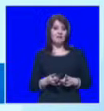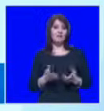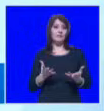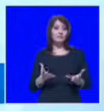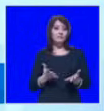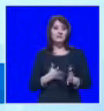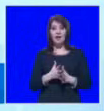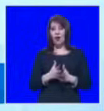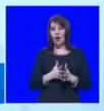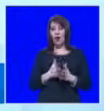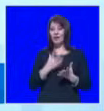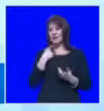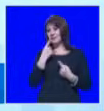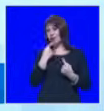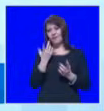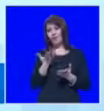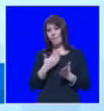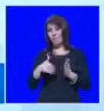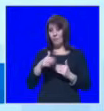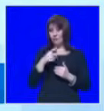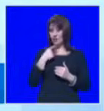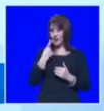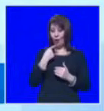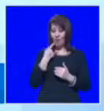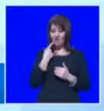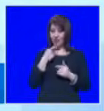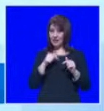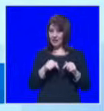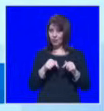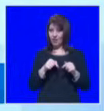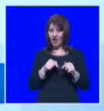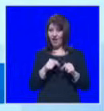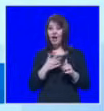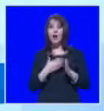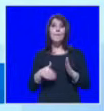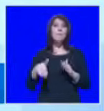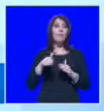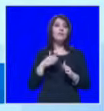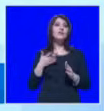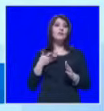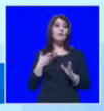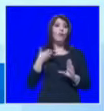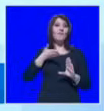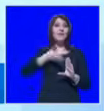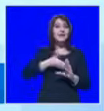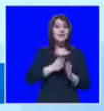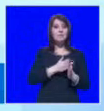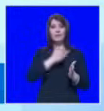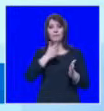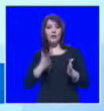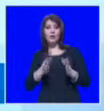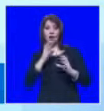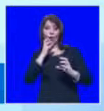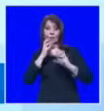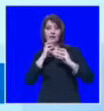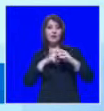говорят опасенията на хората. Колкото повече се говори за това нещо, колкото повече навлизаме в периода, в който